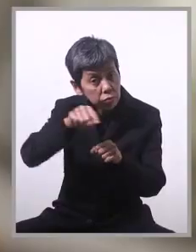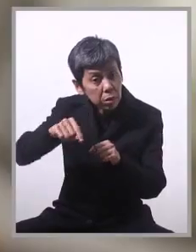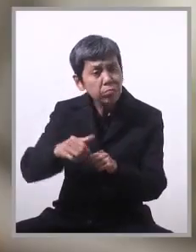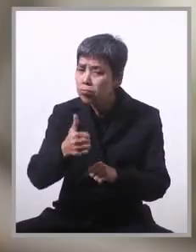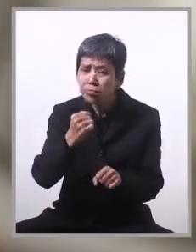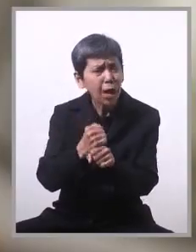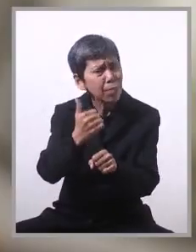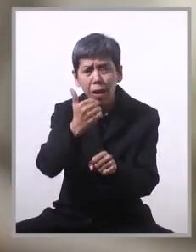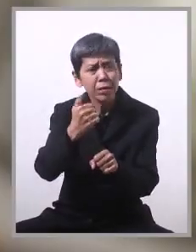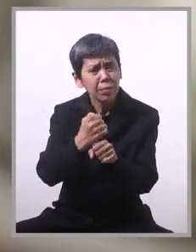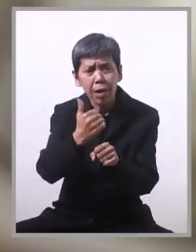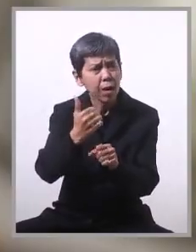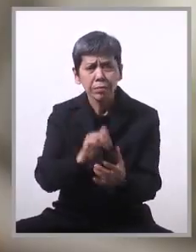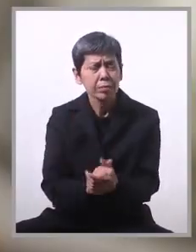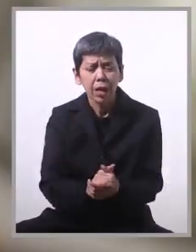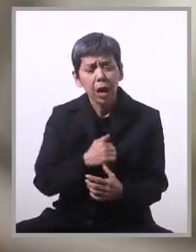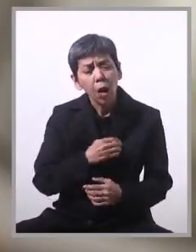อื่น ก็เข้าได้หมดอะค่ะบางที